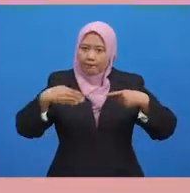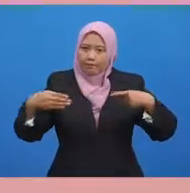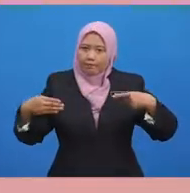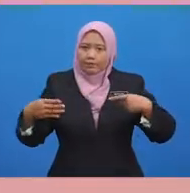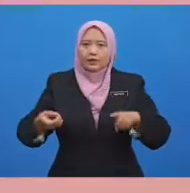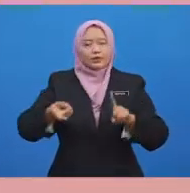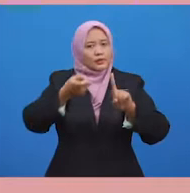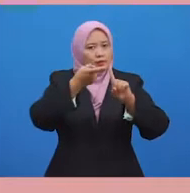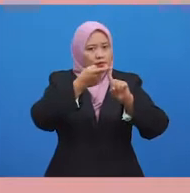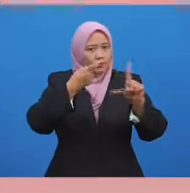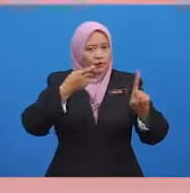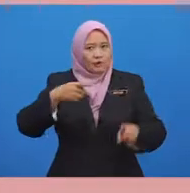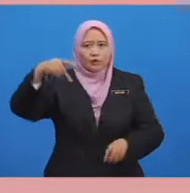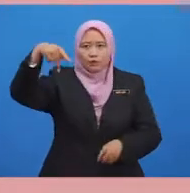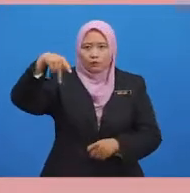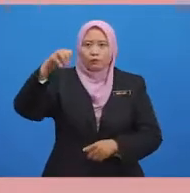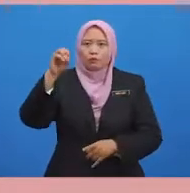daripada polyester.